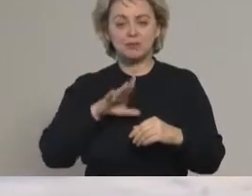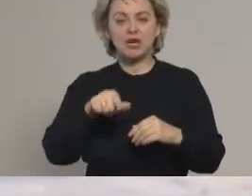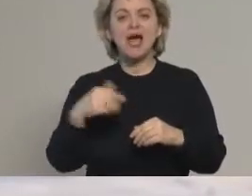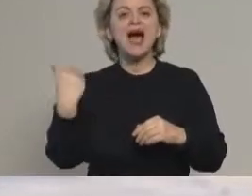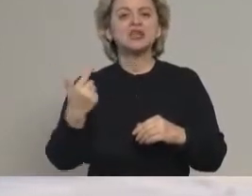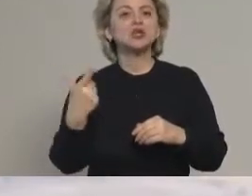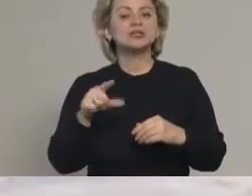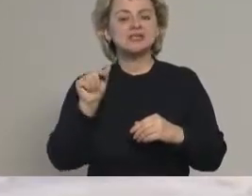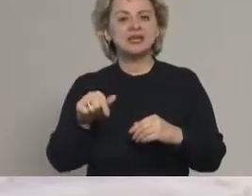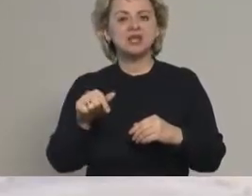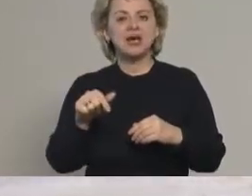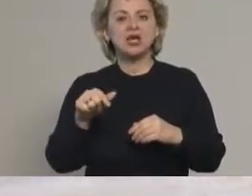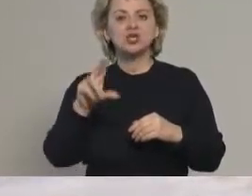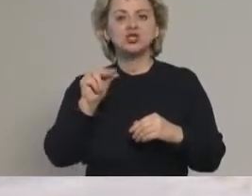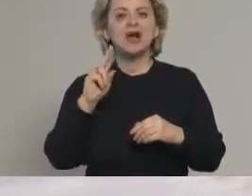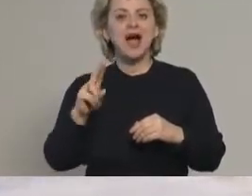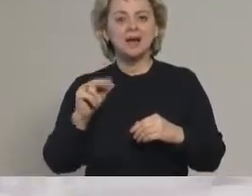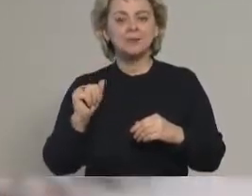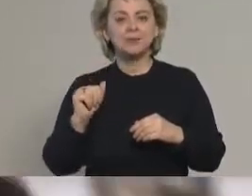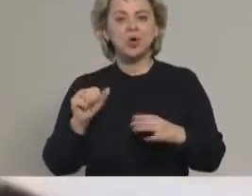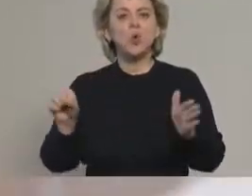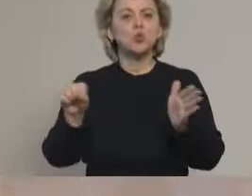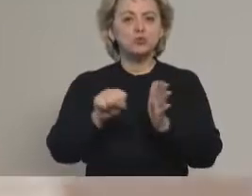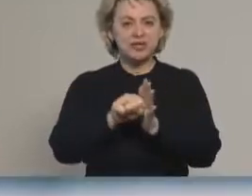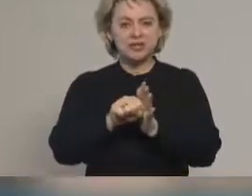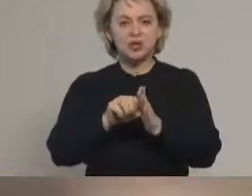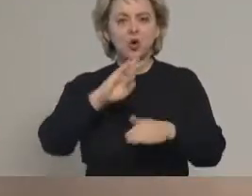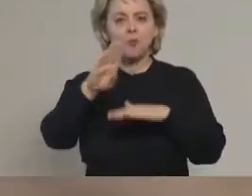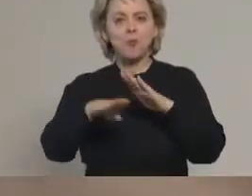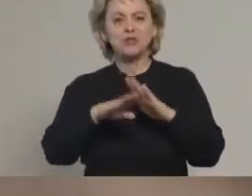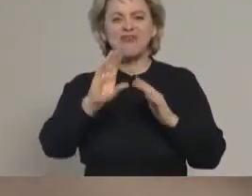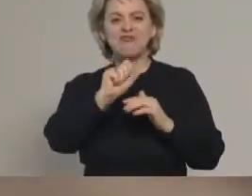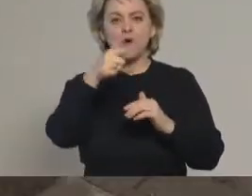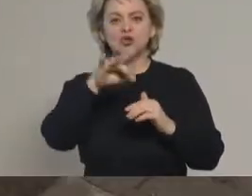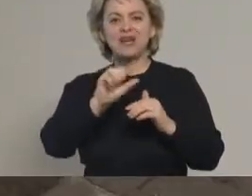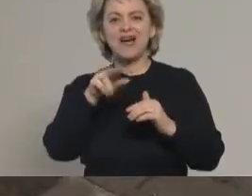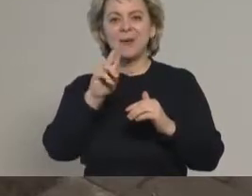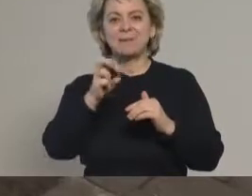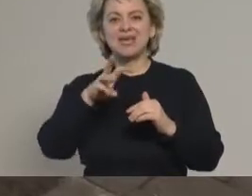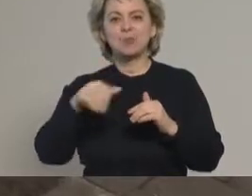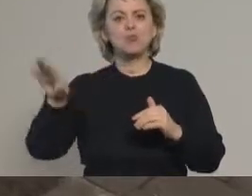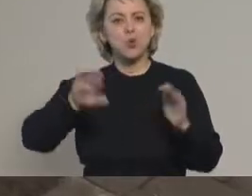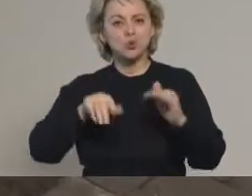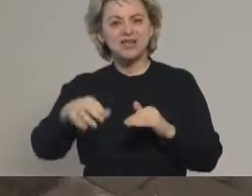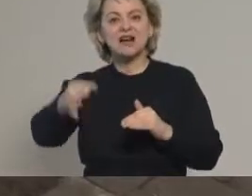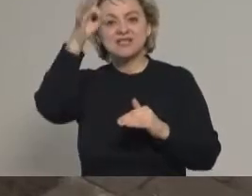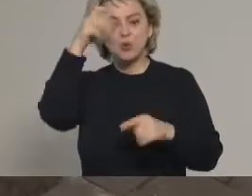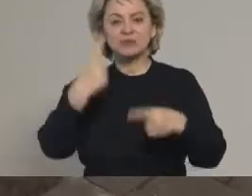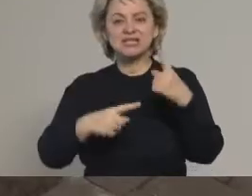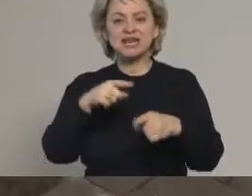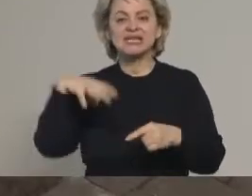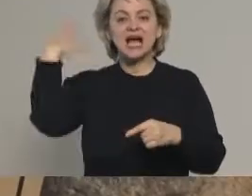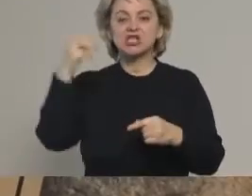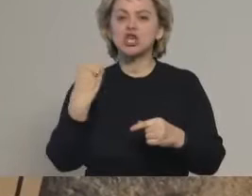Они где-то ЧК убиты под Вешками в Бурунах. Вспомнить погибших родных